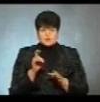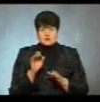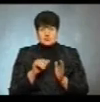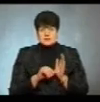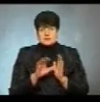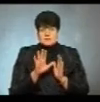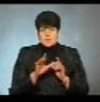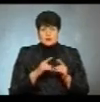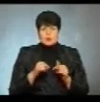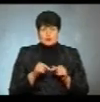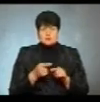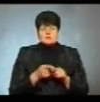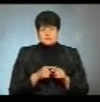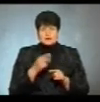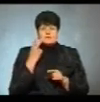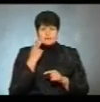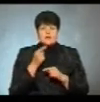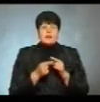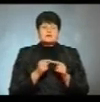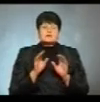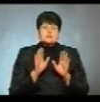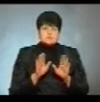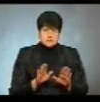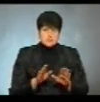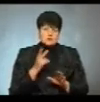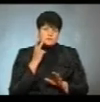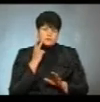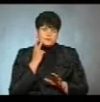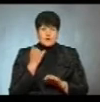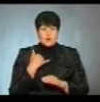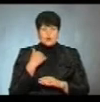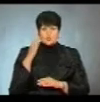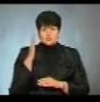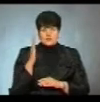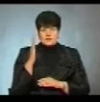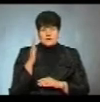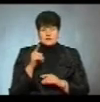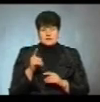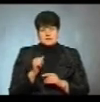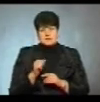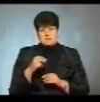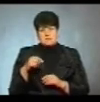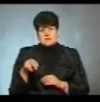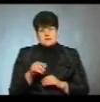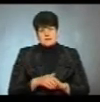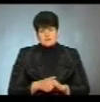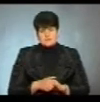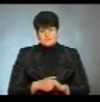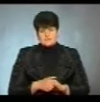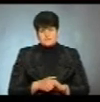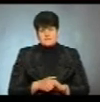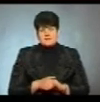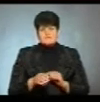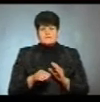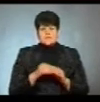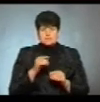165-й округ – це також традиційно голосував за чинного президента. Виборець